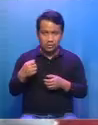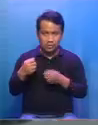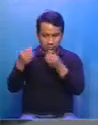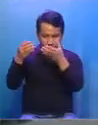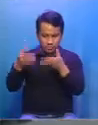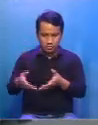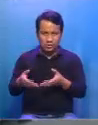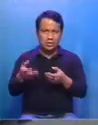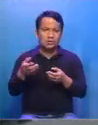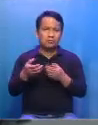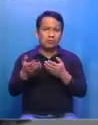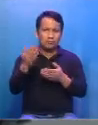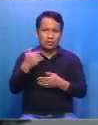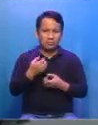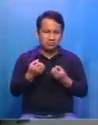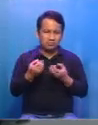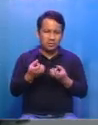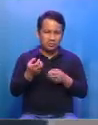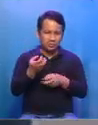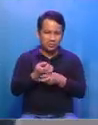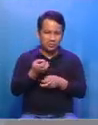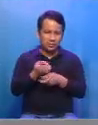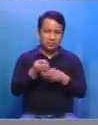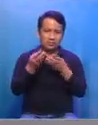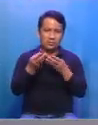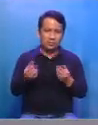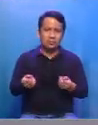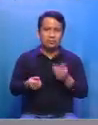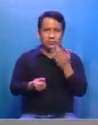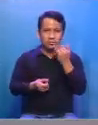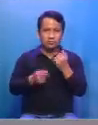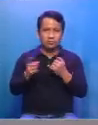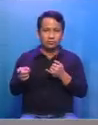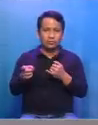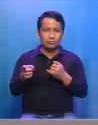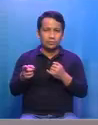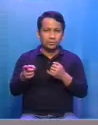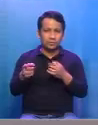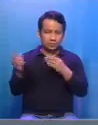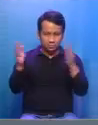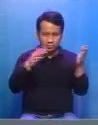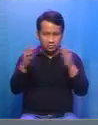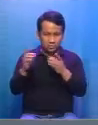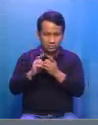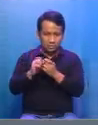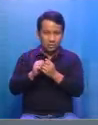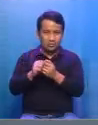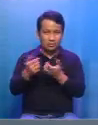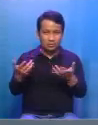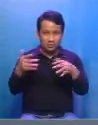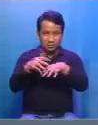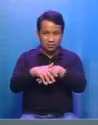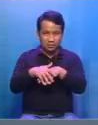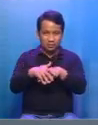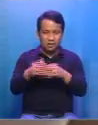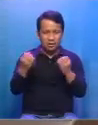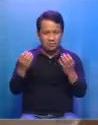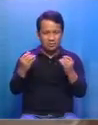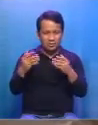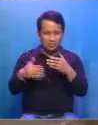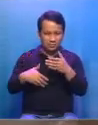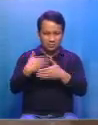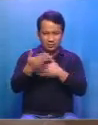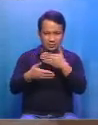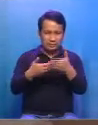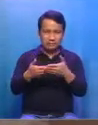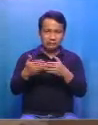nila maraming nahihirapang matapos ang semester dahil sa pagsubok na dala ng distance learning at pagtama ng magkakasunod